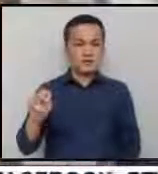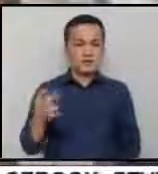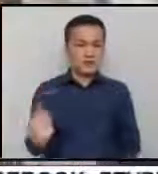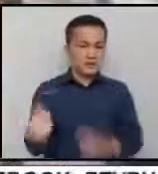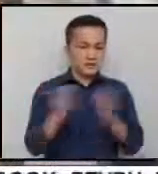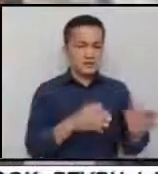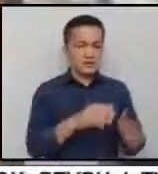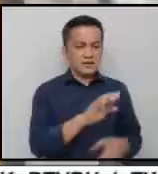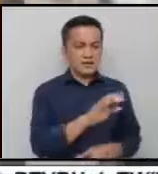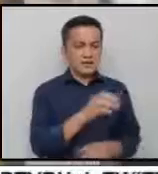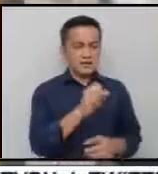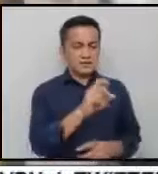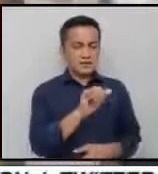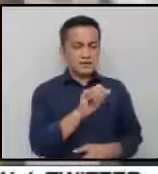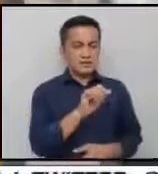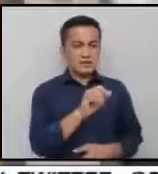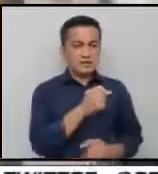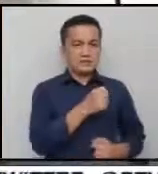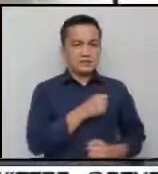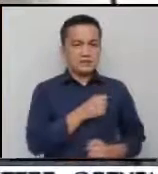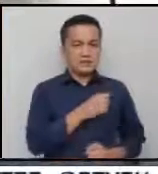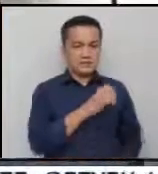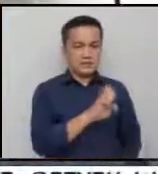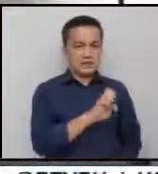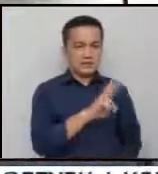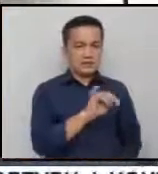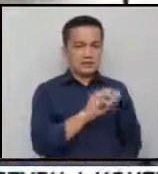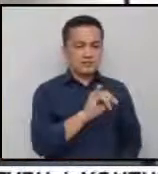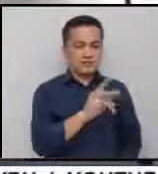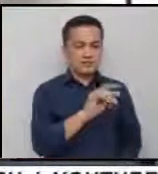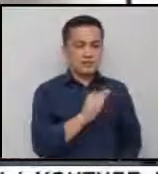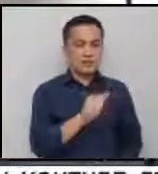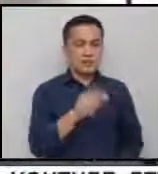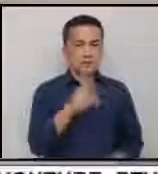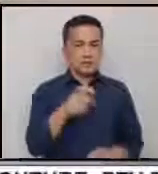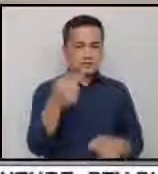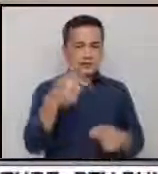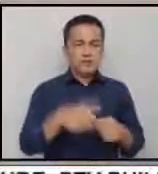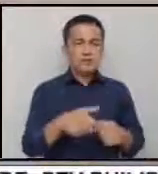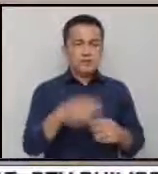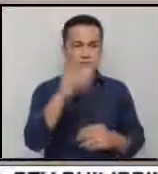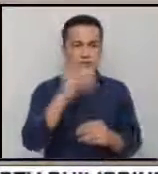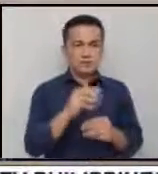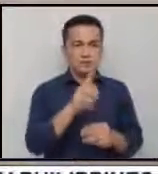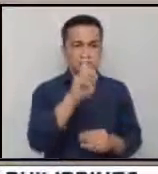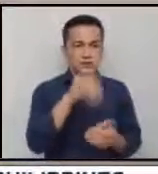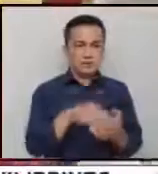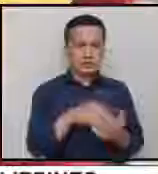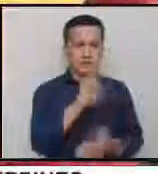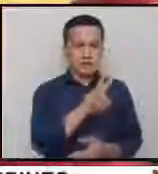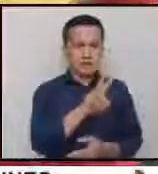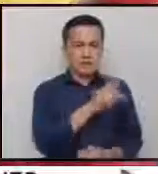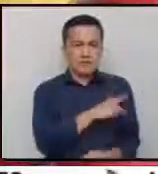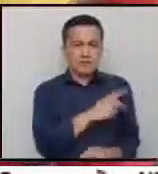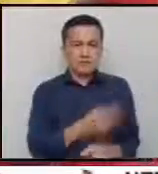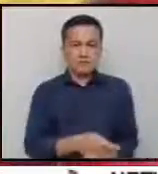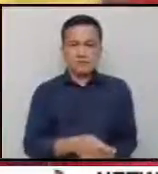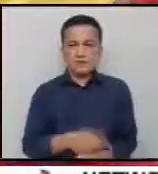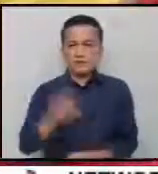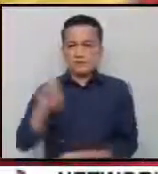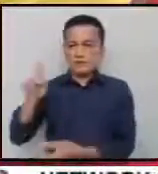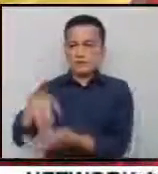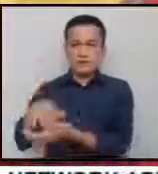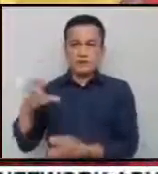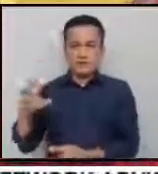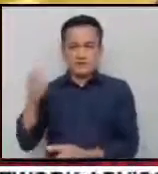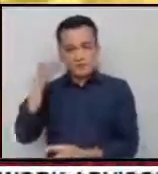lang ay makapagpakarga ng minimum amount na 1,000 pesos para sa V-Power at 1,500 pesos naman para